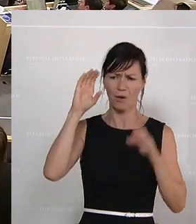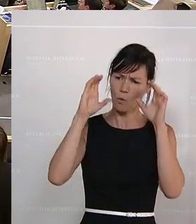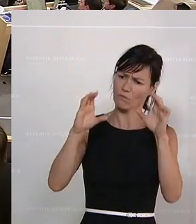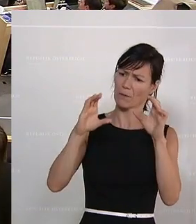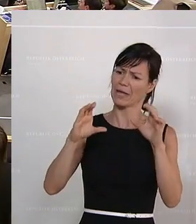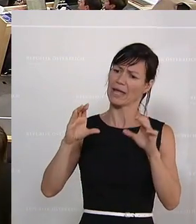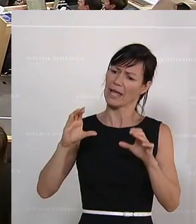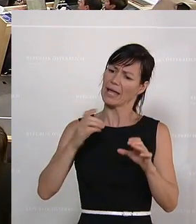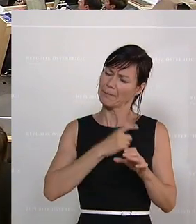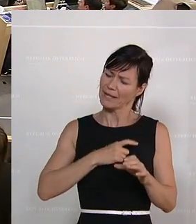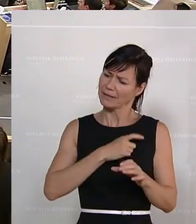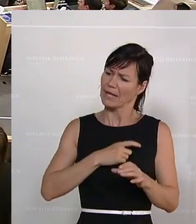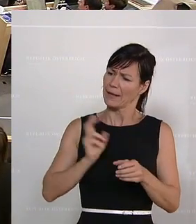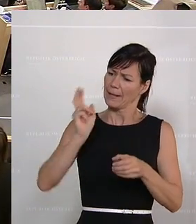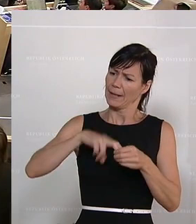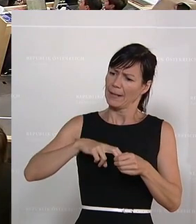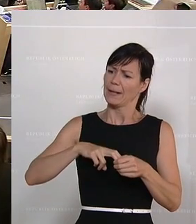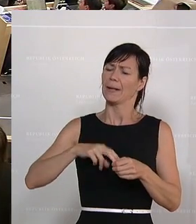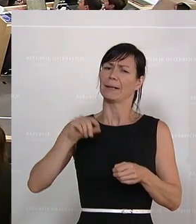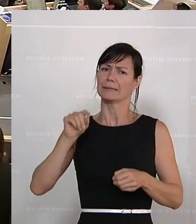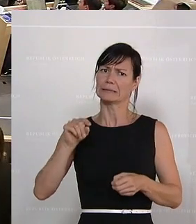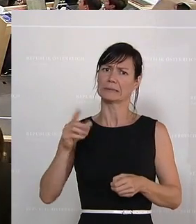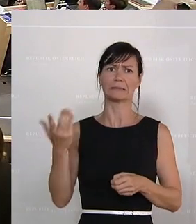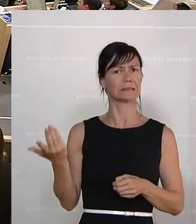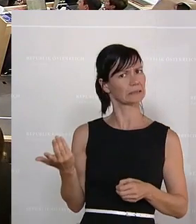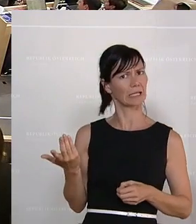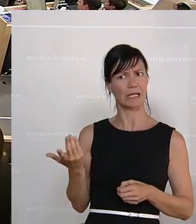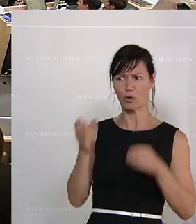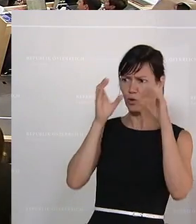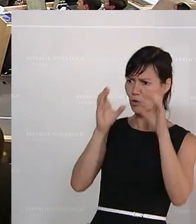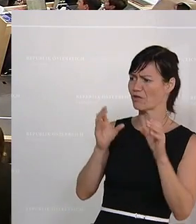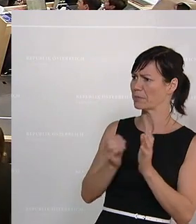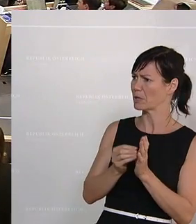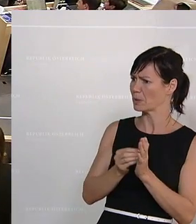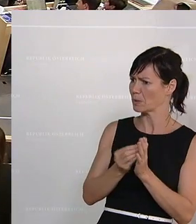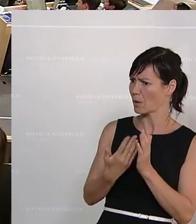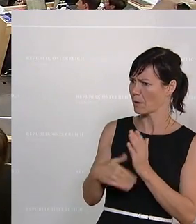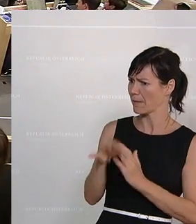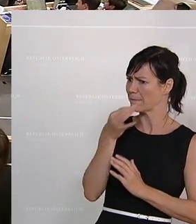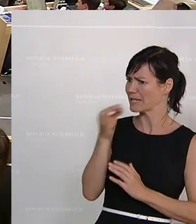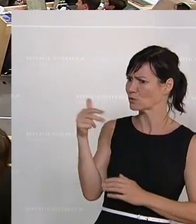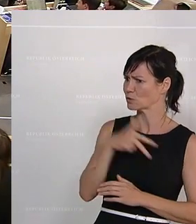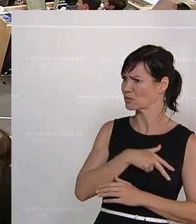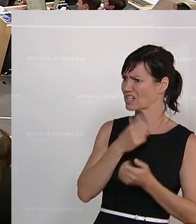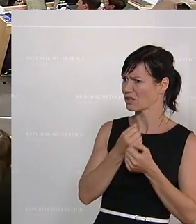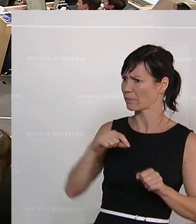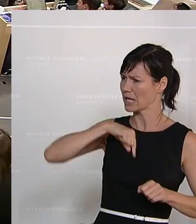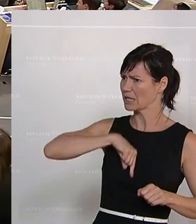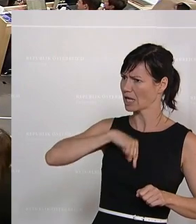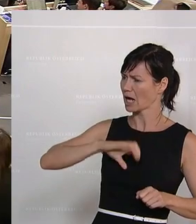ist nun ihr alltag asozial und wirtschaftssprecher der news noch mehr geld zum fenster hinaus blase gerichte